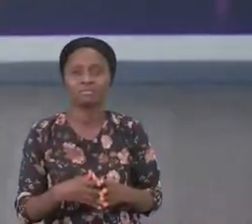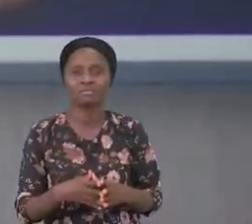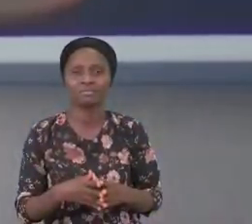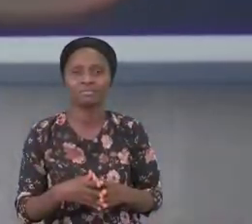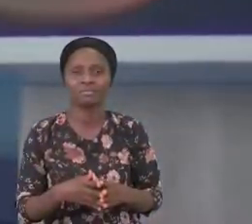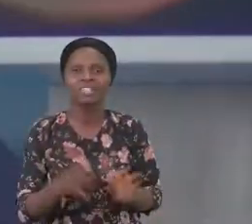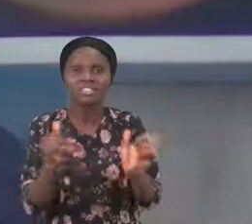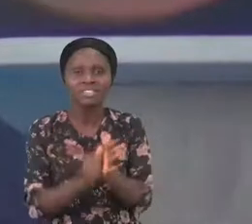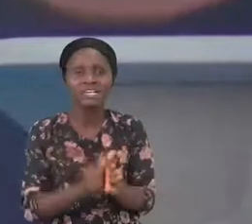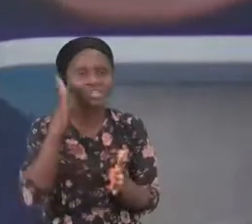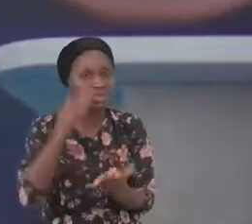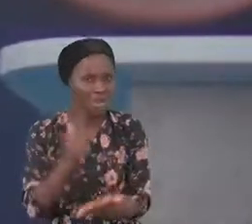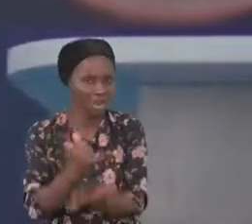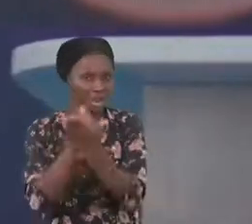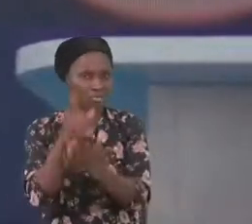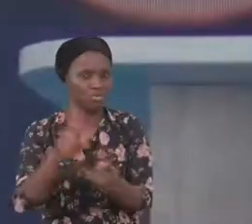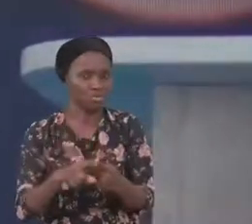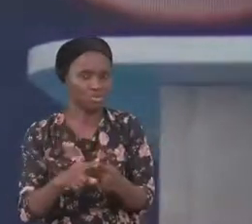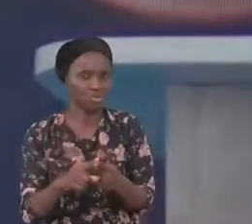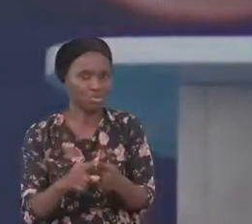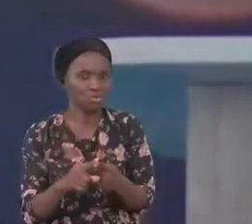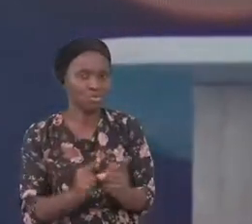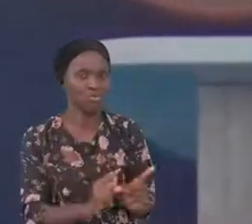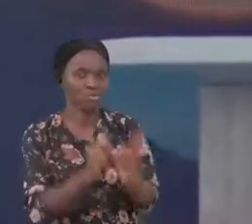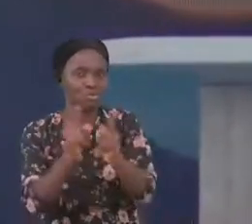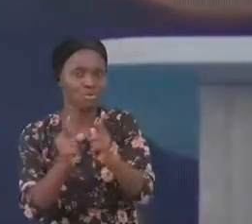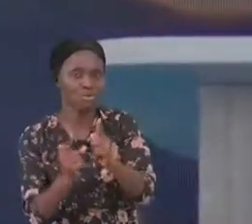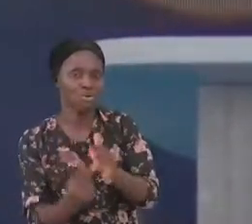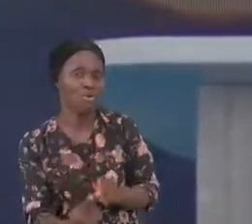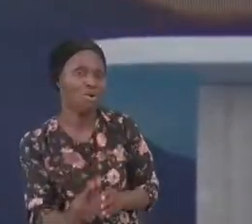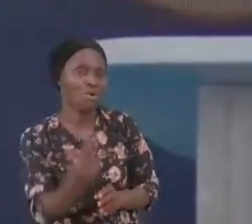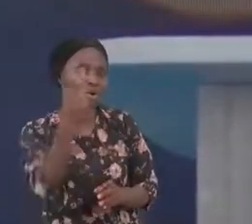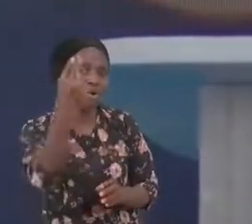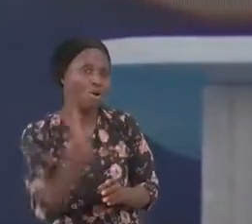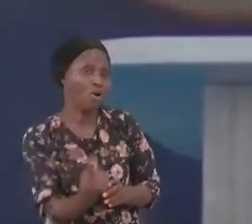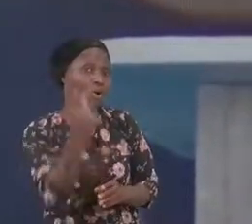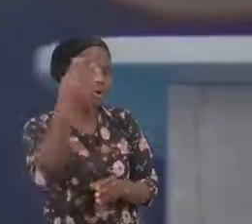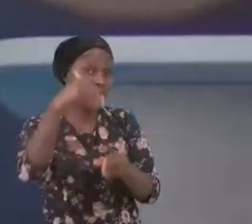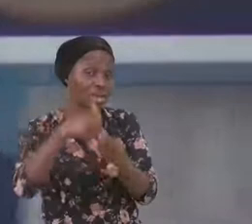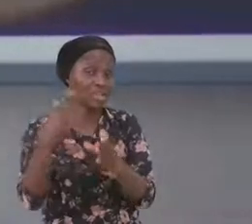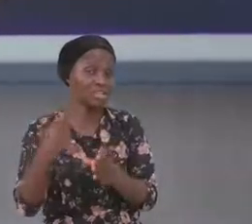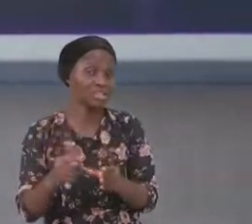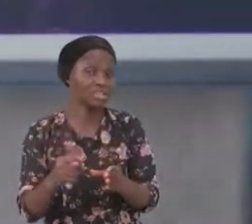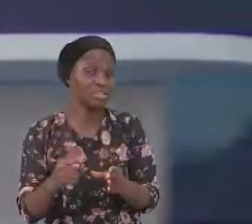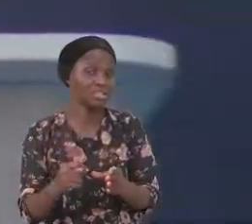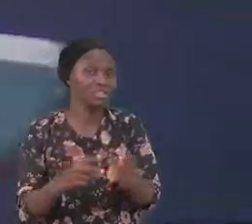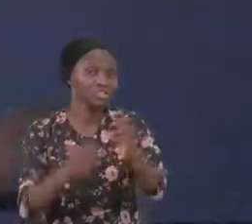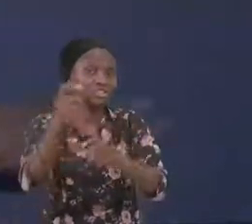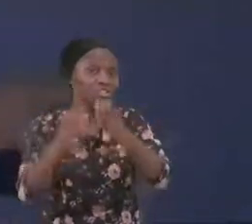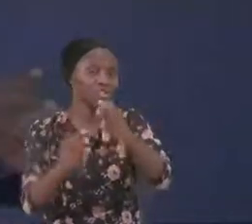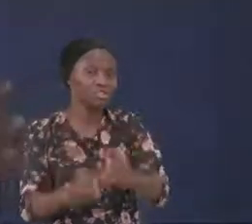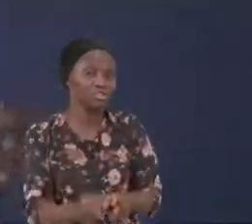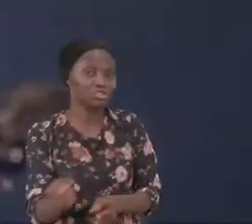Qui te permettra d'évoluer dans le voyage que le Seigneur t'a donné? Je veux